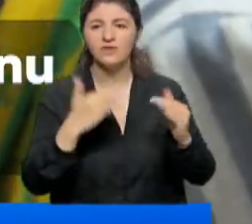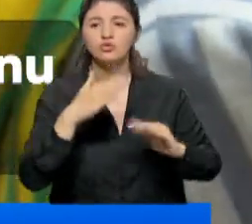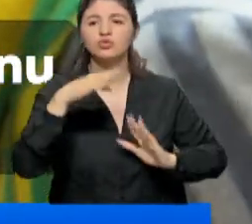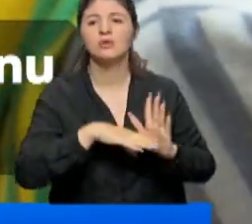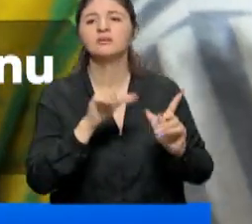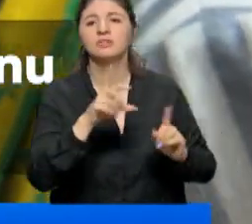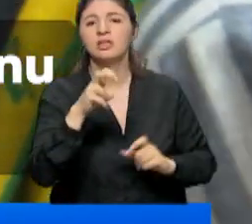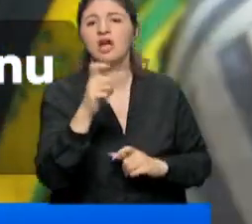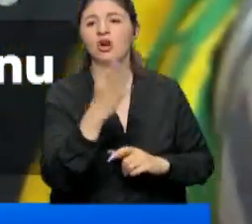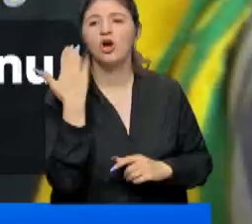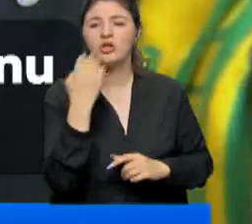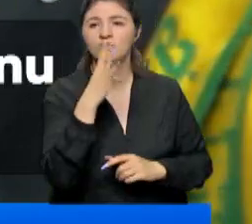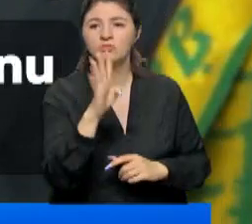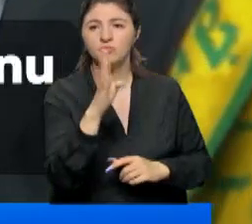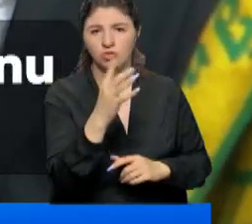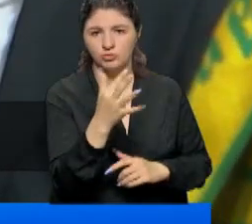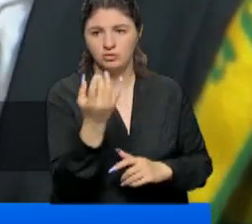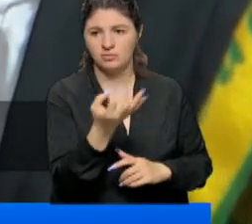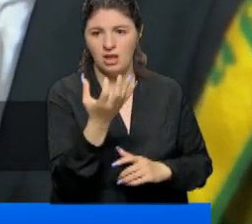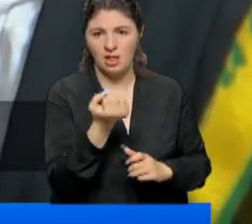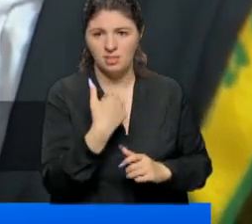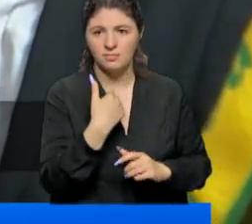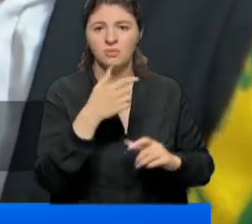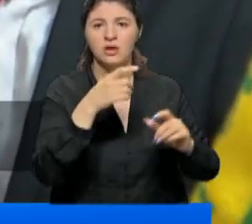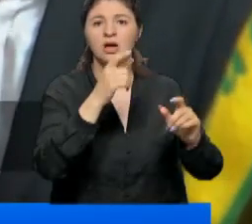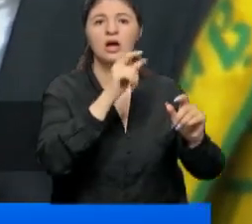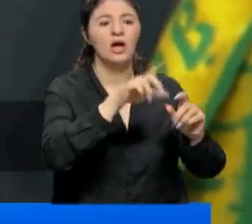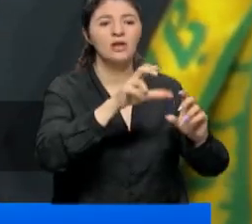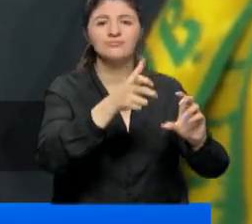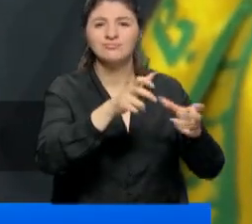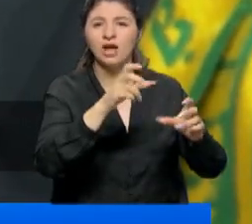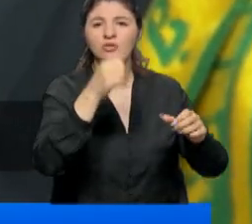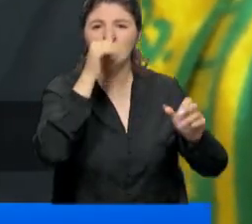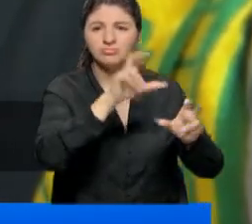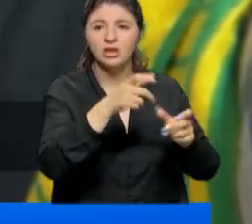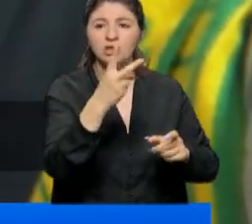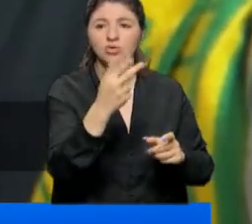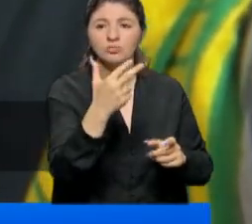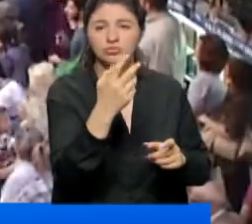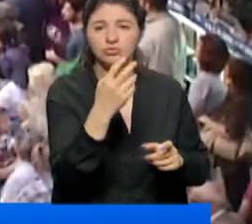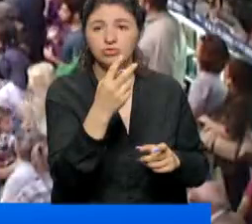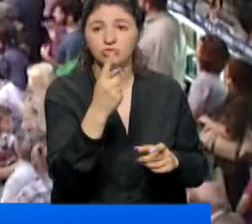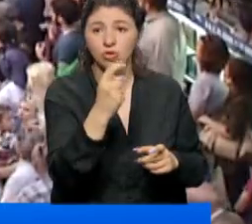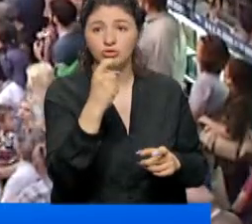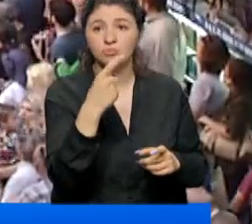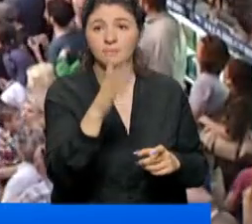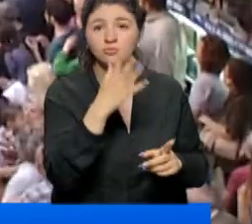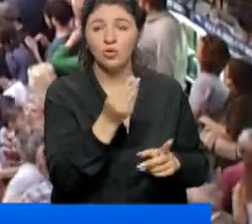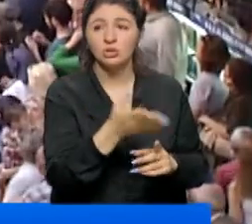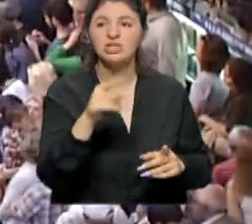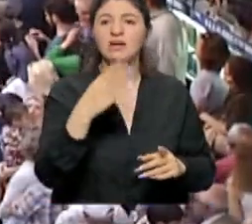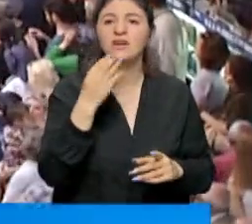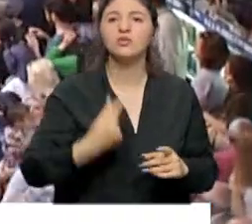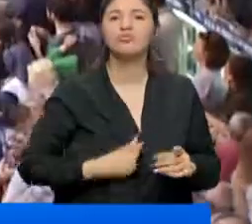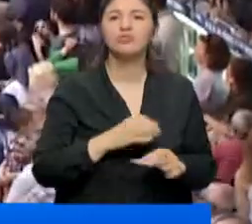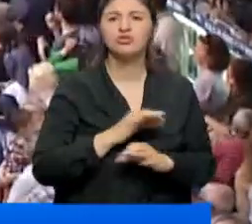düşünmemiz lazım 8 ay önce dört buçuk lira aldım şu anda dokuz buçuk gün neredeyse iki katı geçtik şimdi gençler